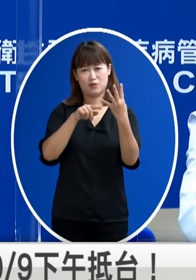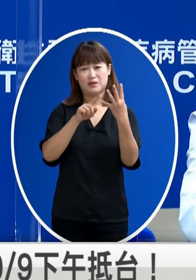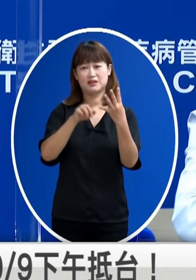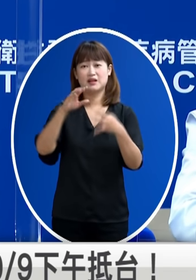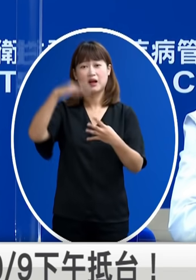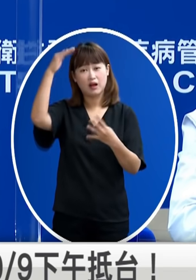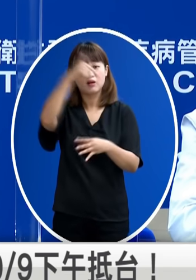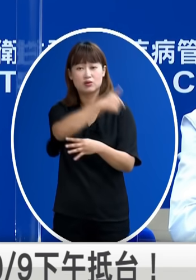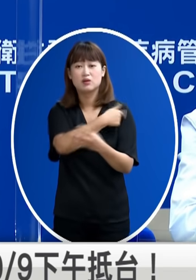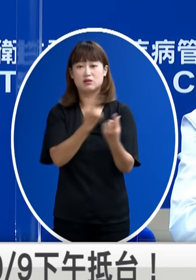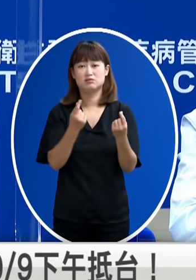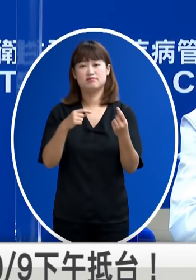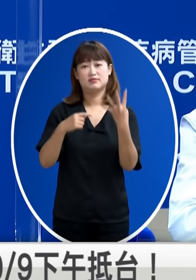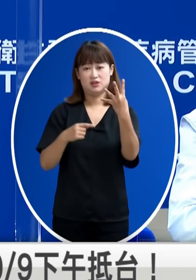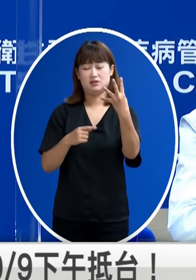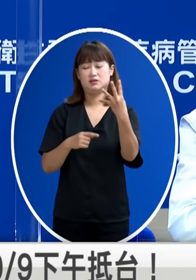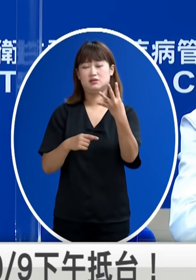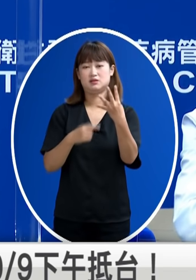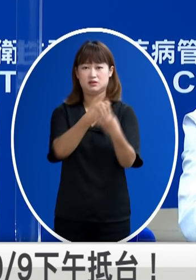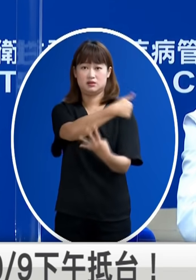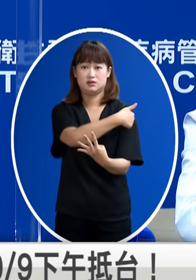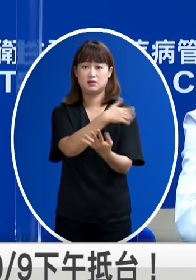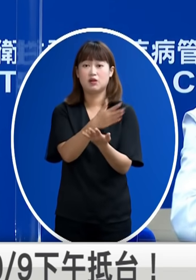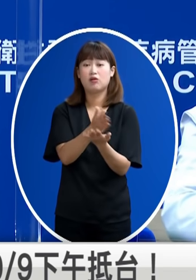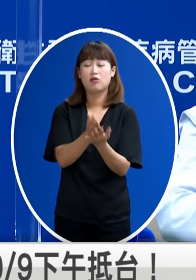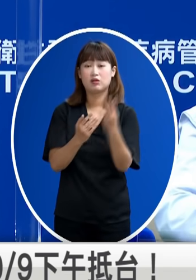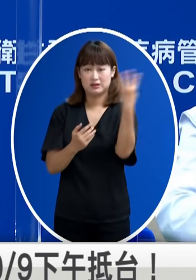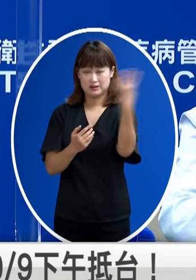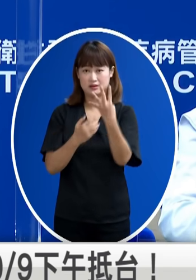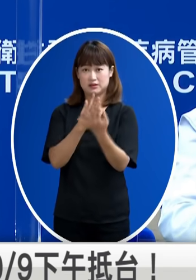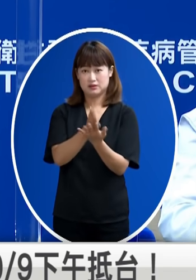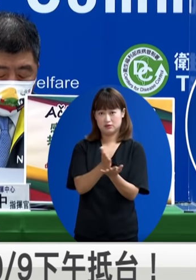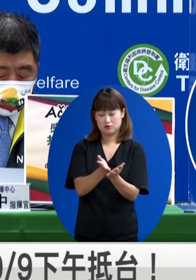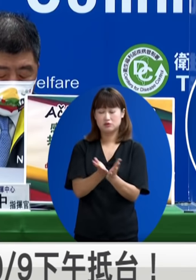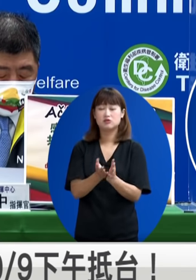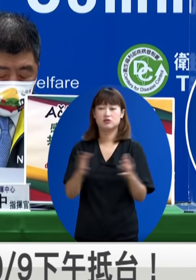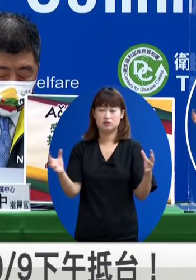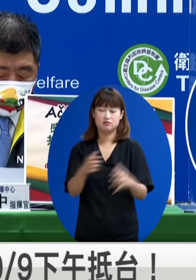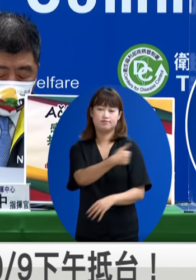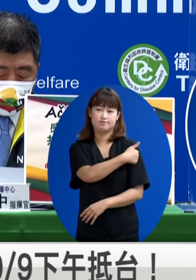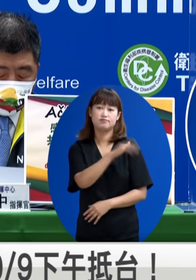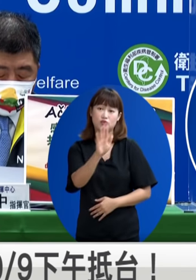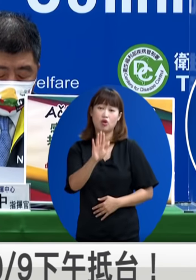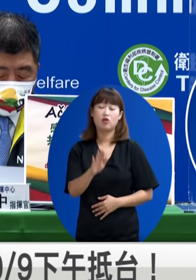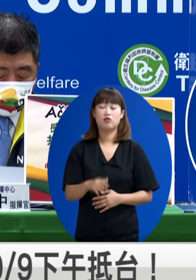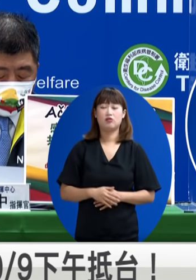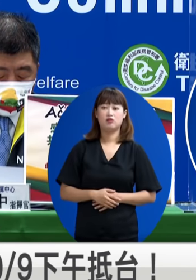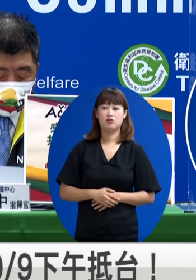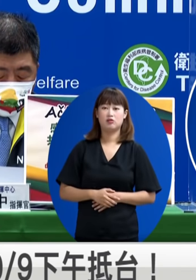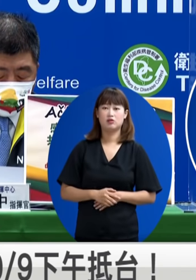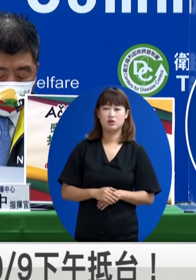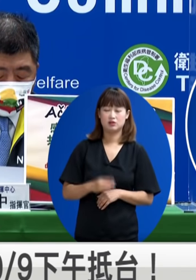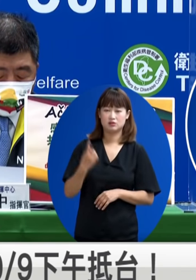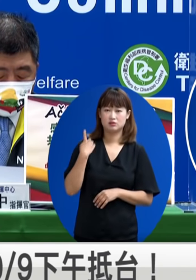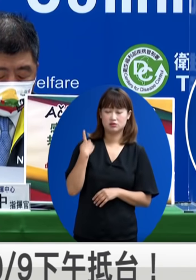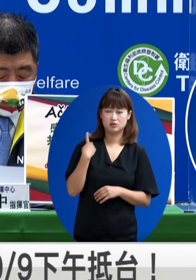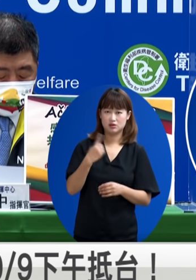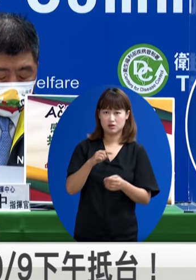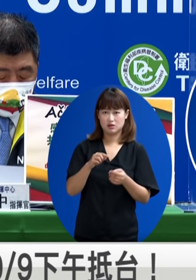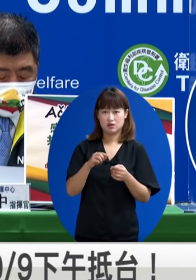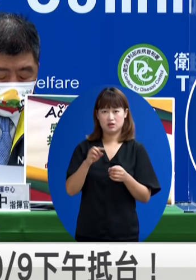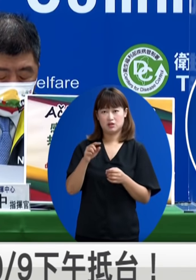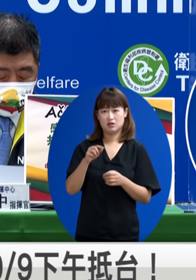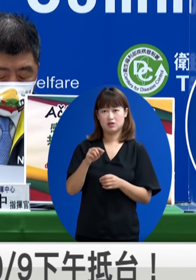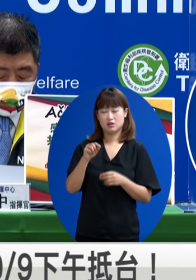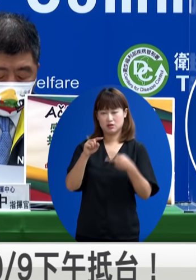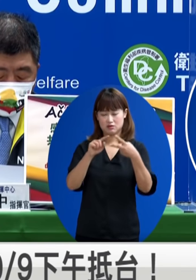就是。A 剂的第一剂打了9000多，第二剂打了24万 ，Moderna 打了700多，第一剂3万多